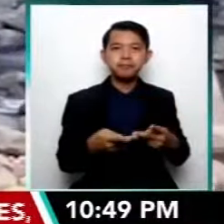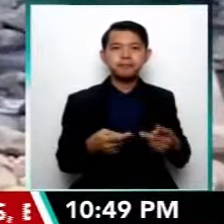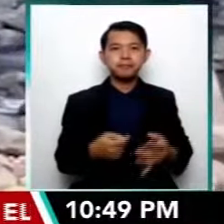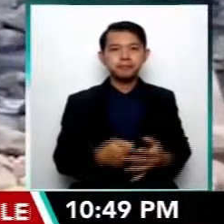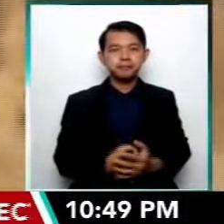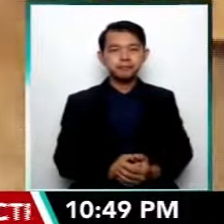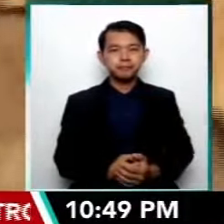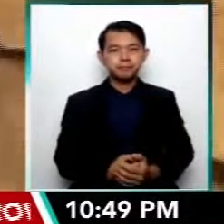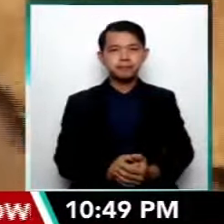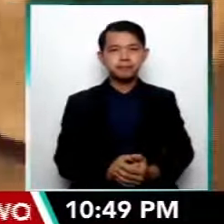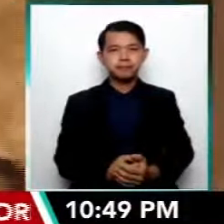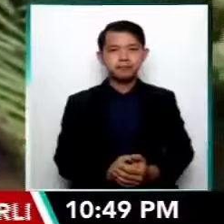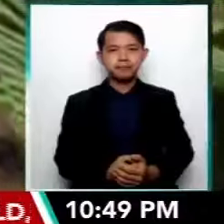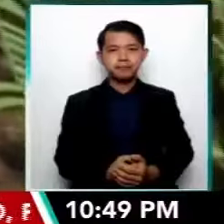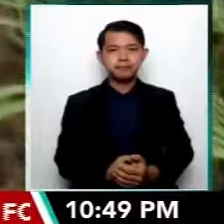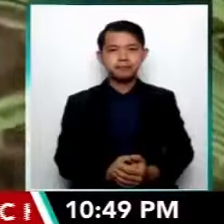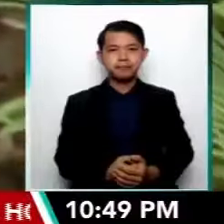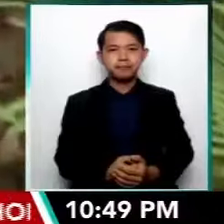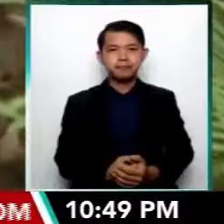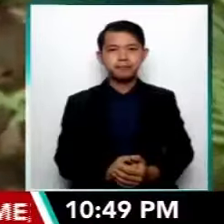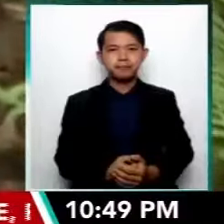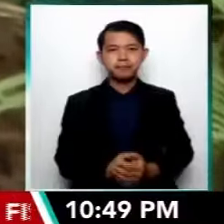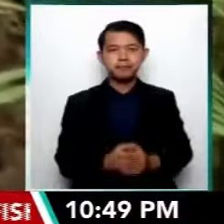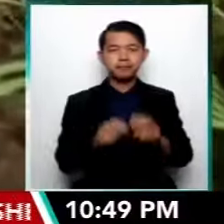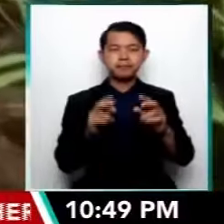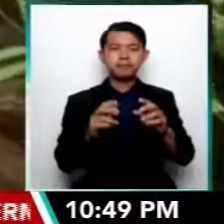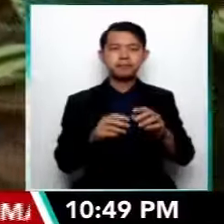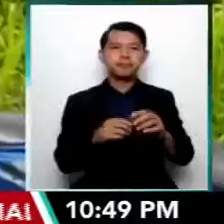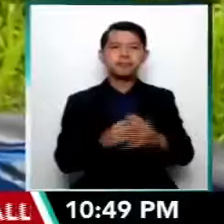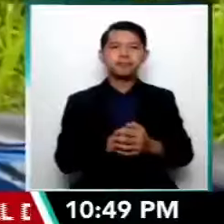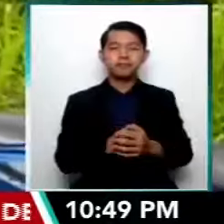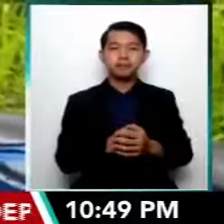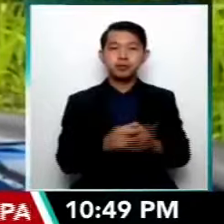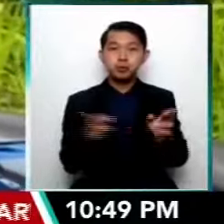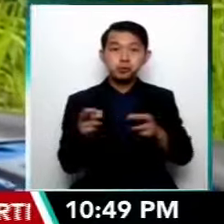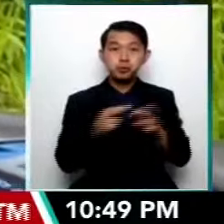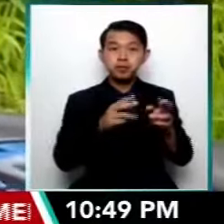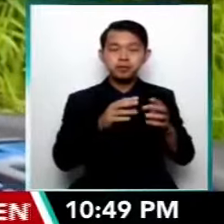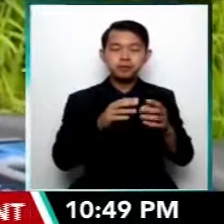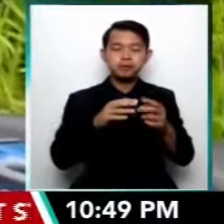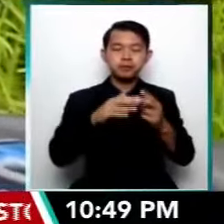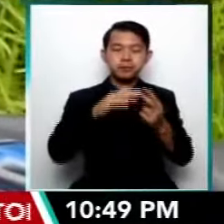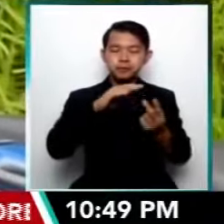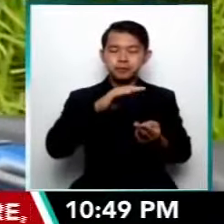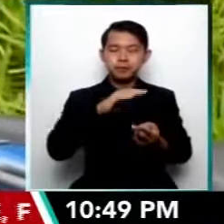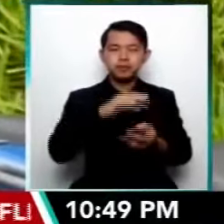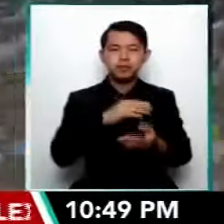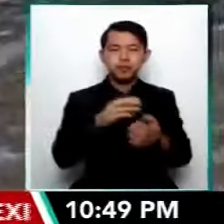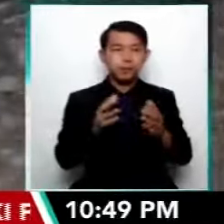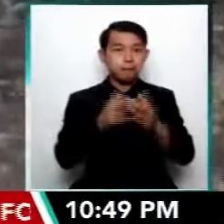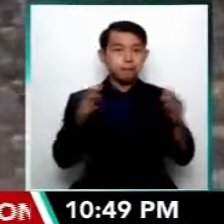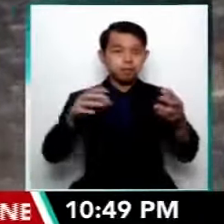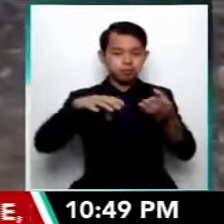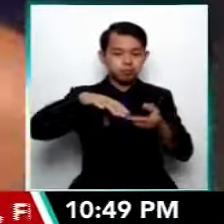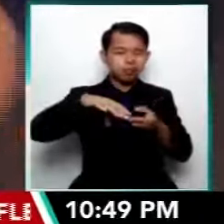y ang Cavinti underground river and cave complex ang laki at sukat ng kuweba ay hindi